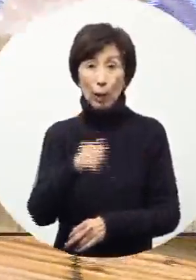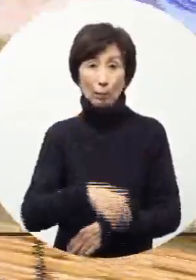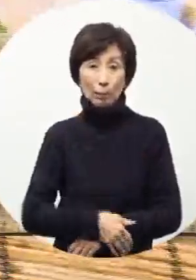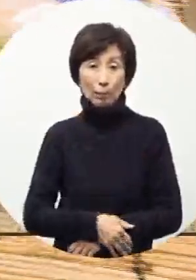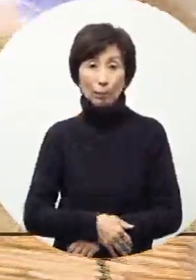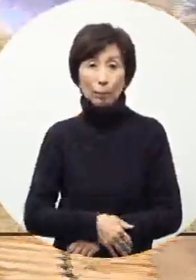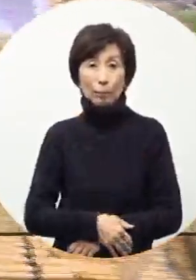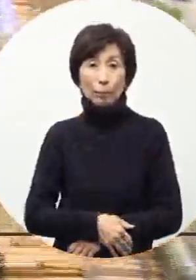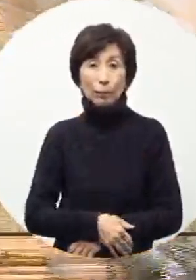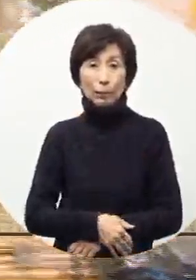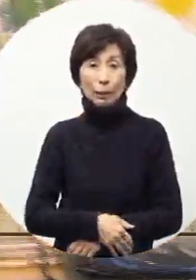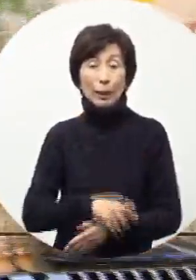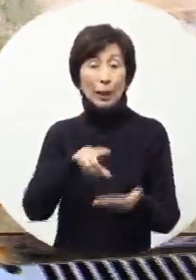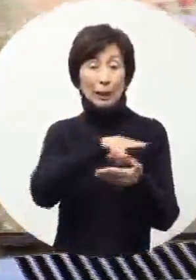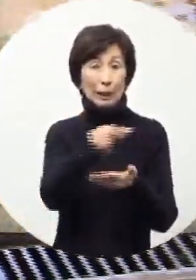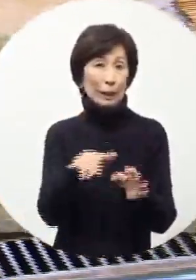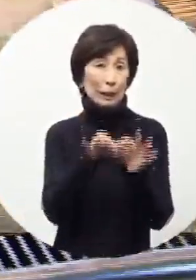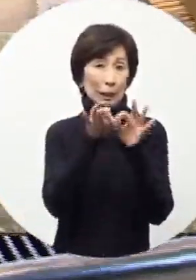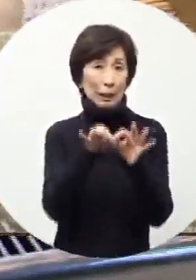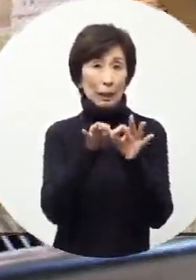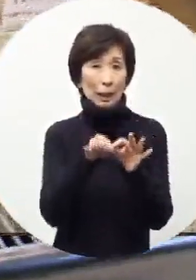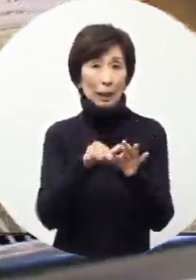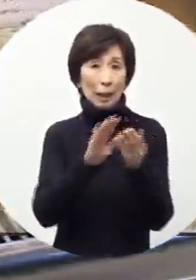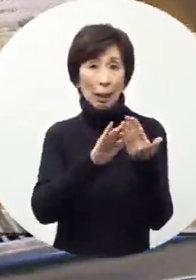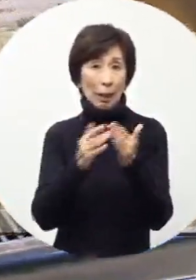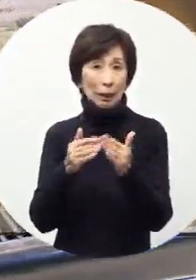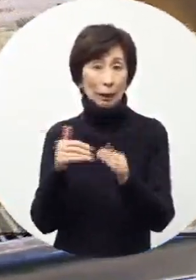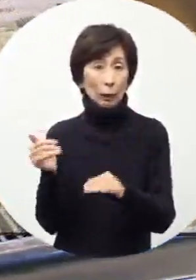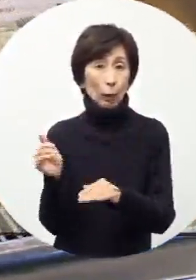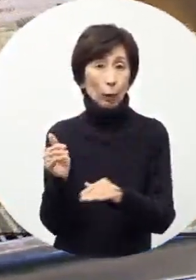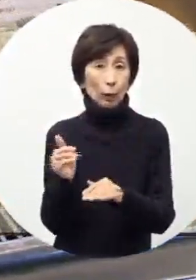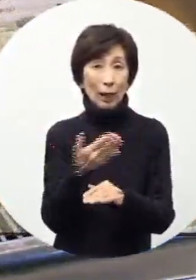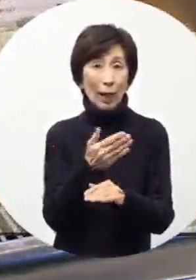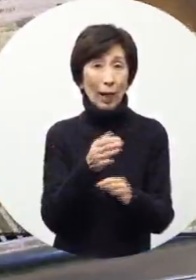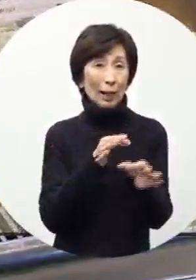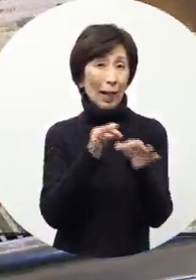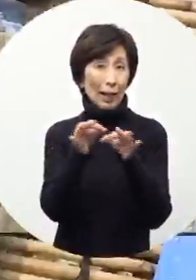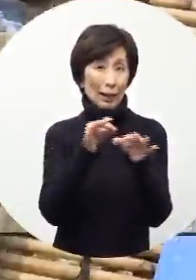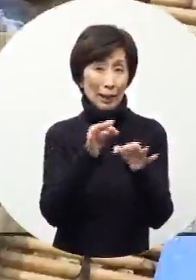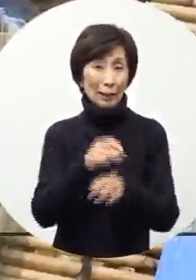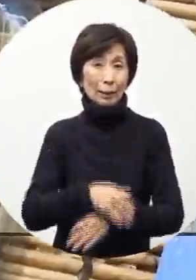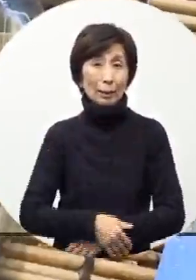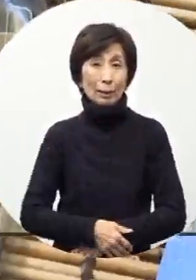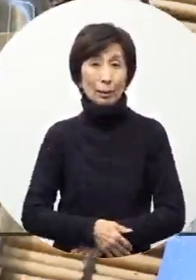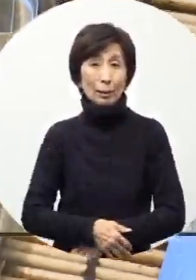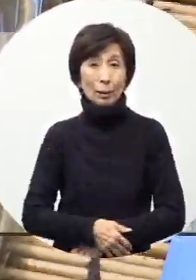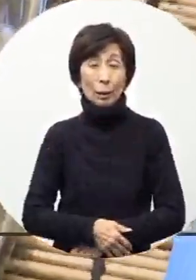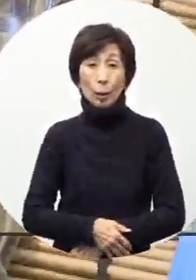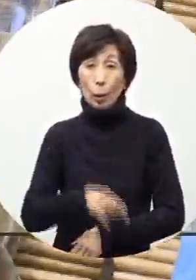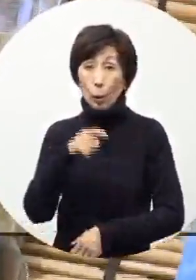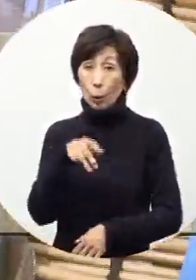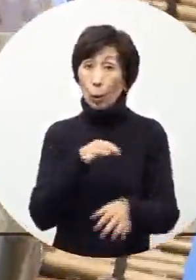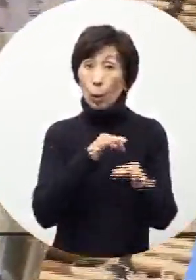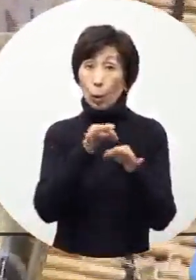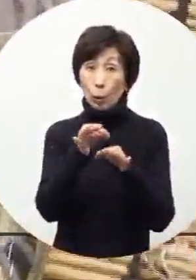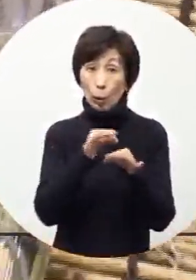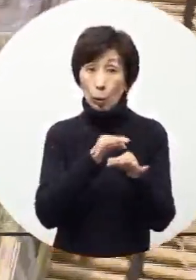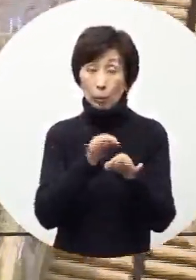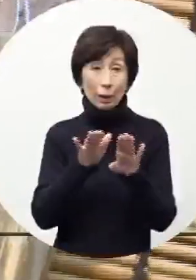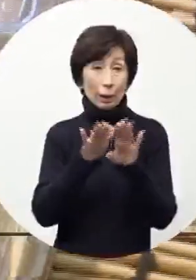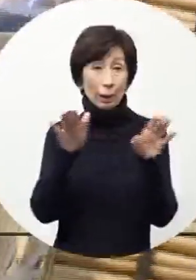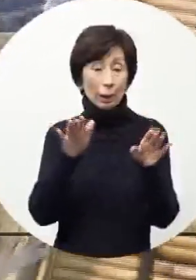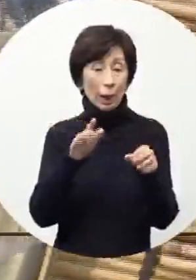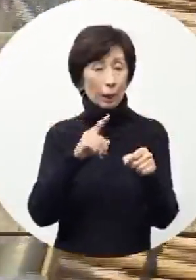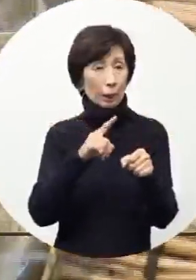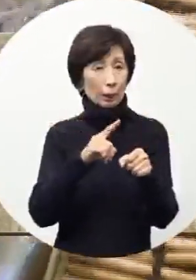方、地域に根ざした町の魚屋さんです。 魚田さんはこちらでお魚屋さんやられても